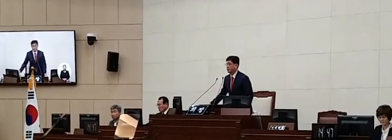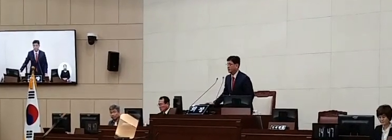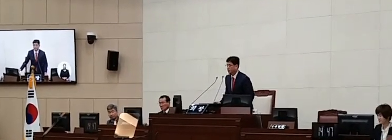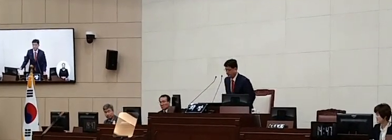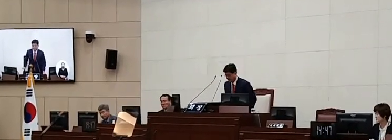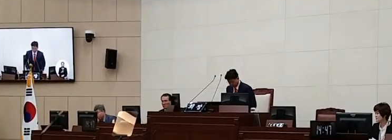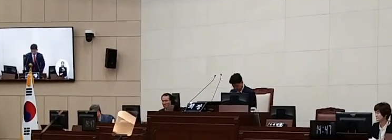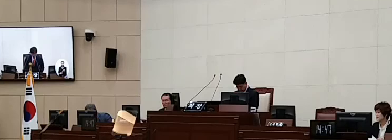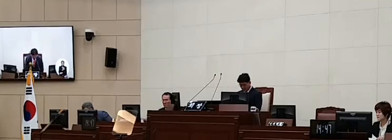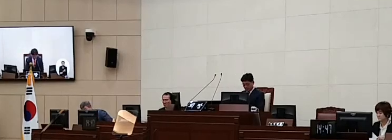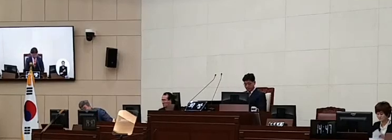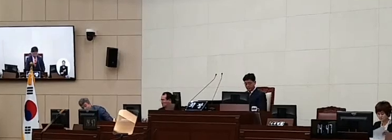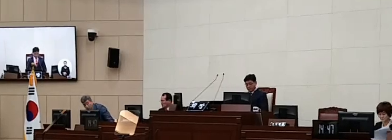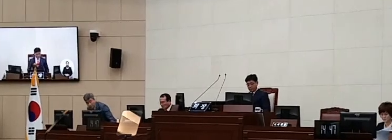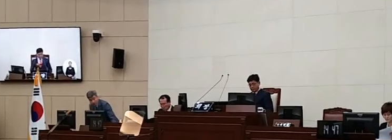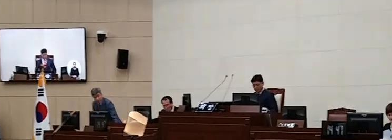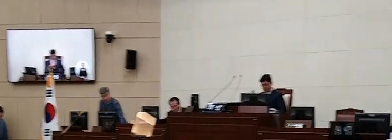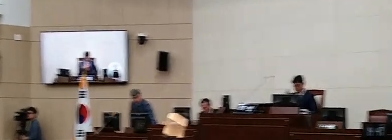수고하셨습니다.